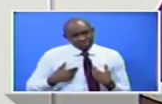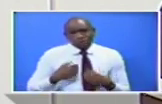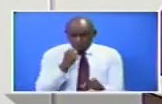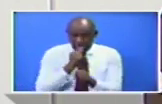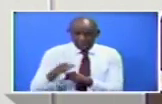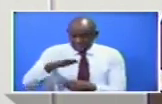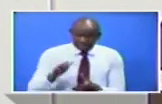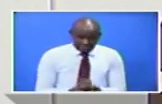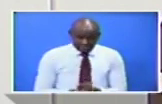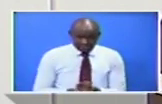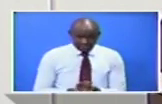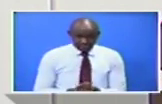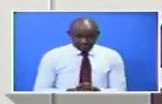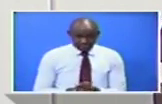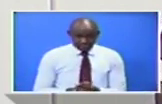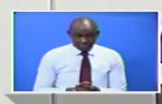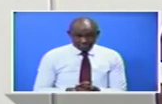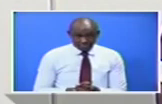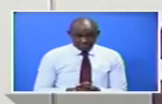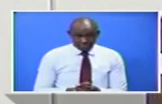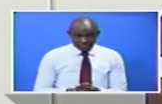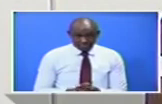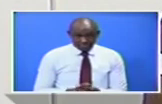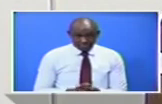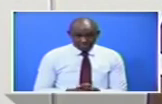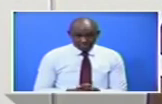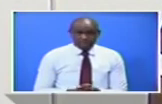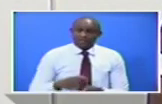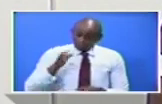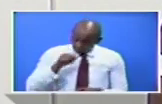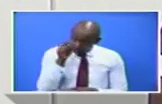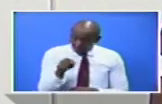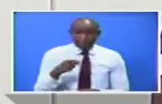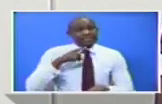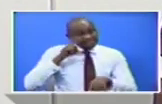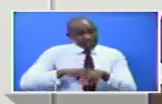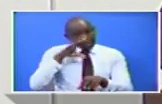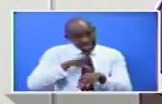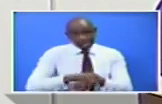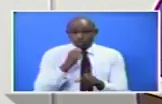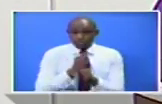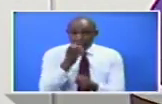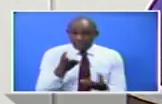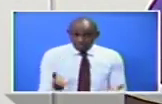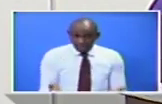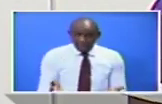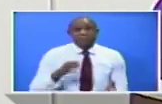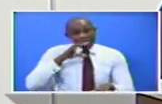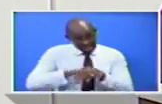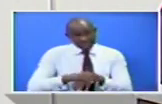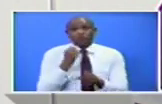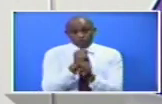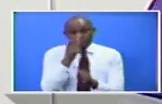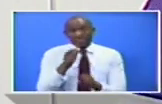workplaces ama mahala pa wafanyikazi. Kwa hivyo nilipopata kazi pale Kotu, nilipopewa kazi na Brother Francis Atole ambaye ni